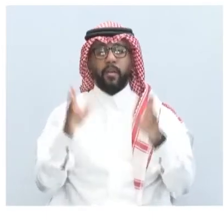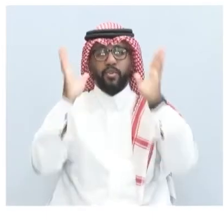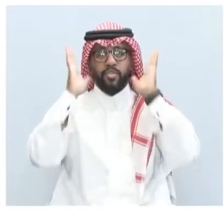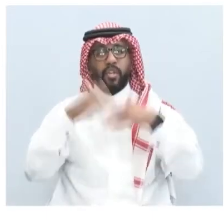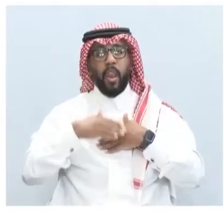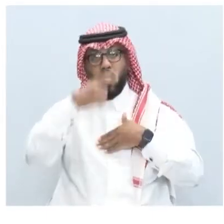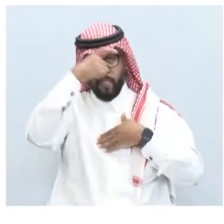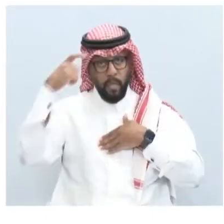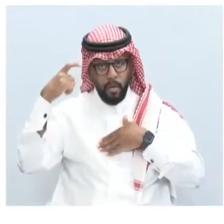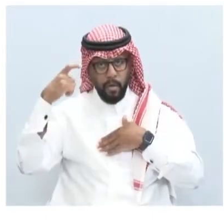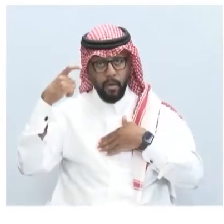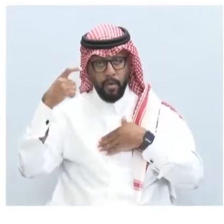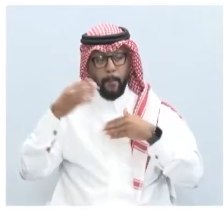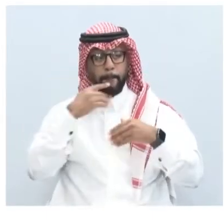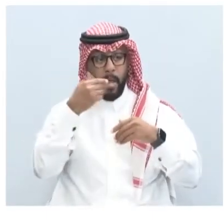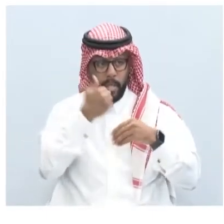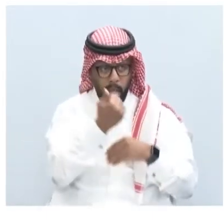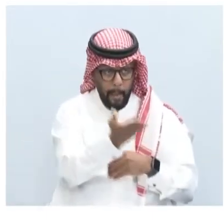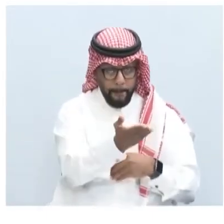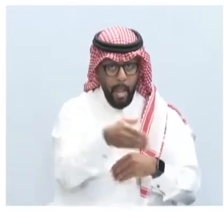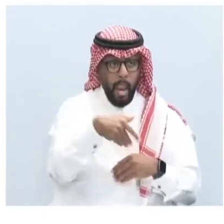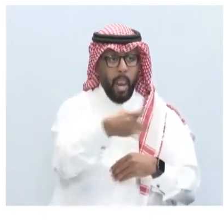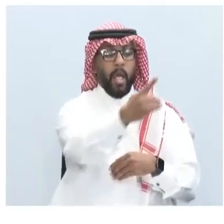ونكمل الطريق ان شاء الله